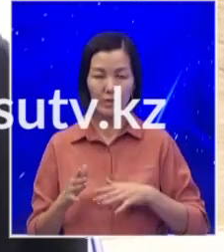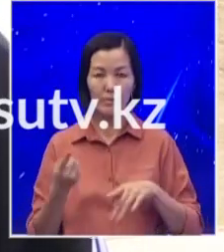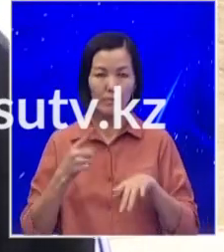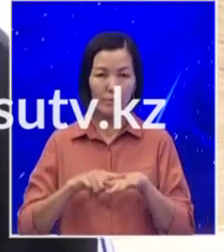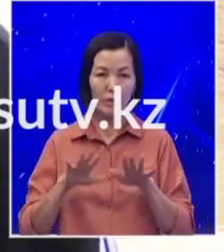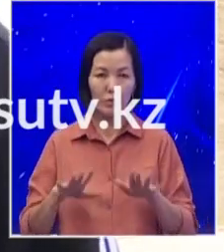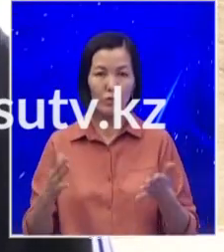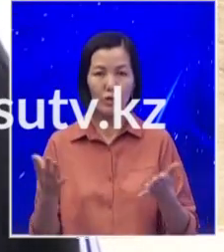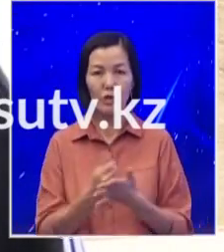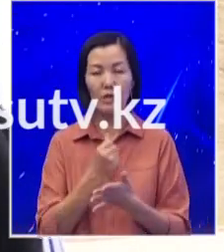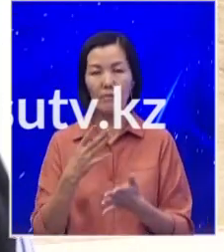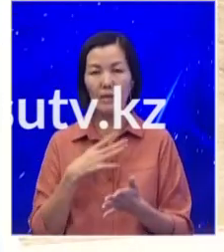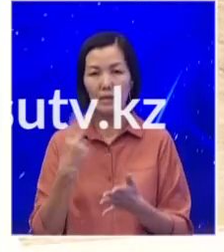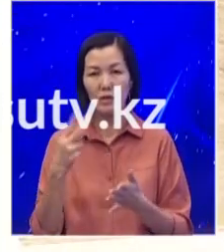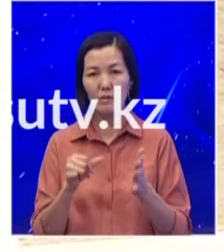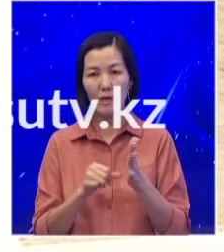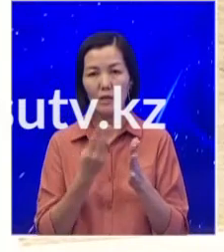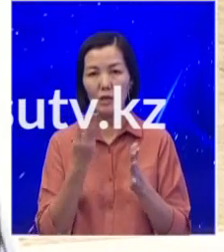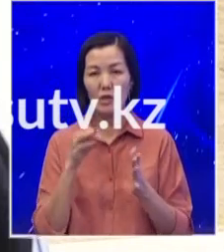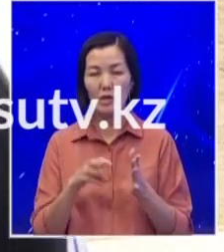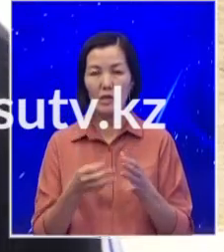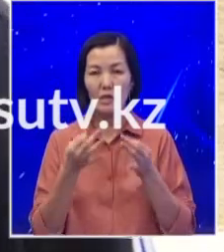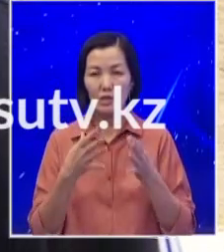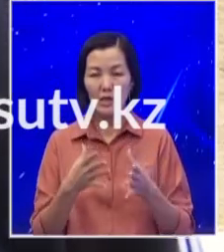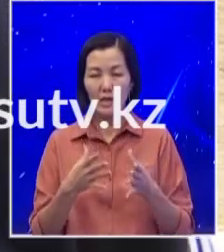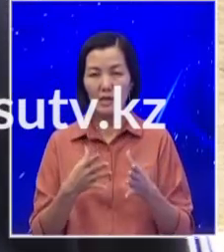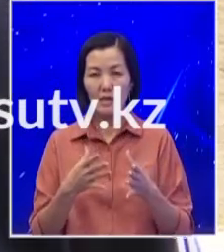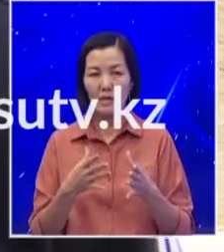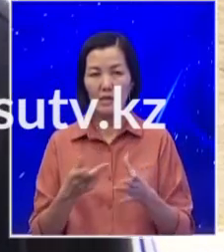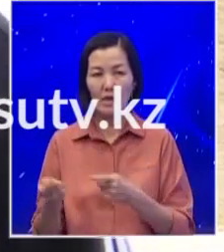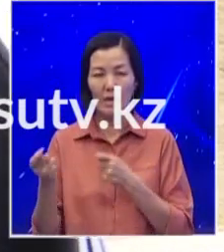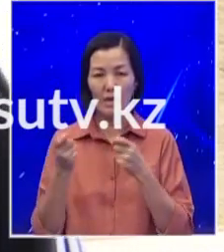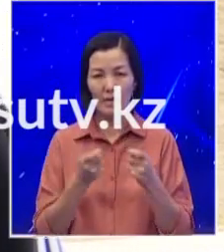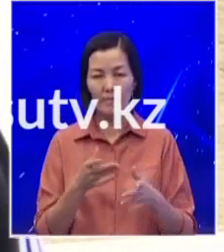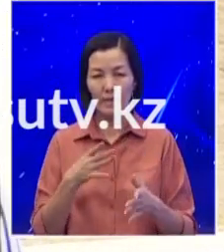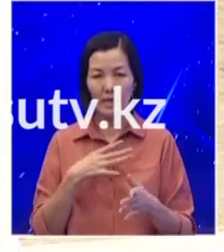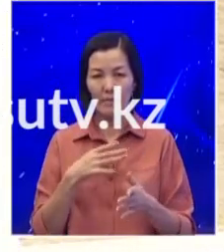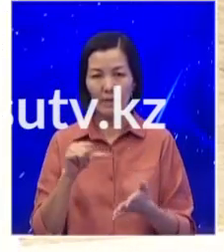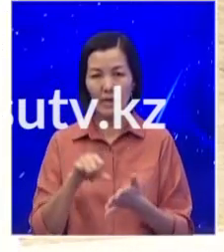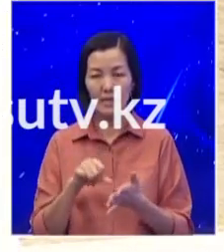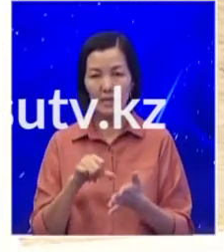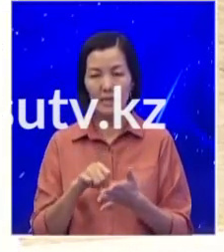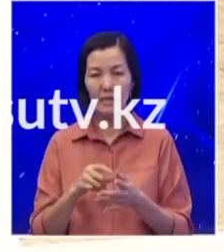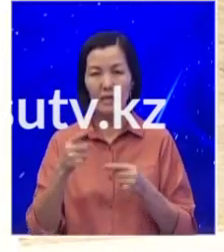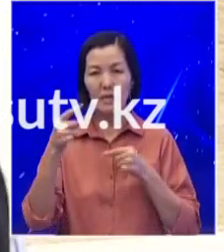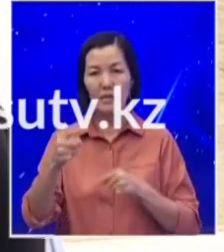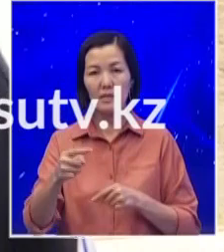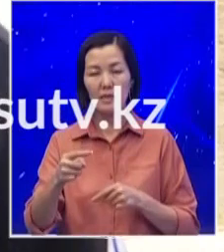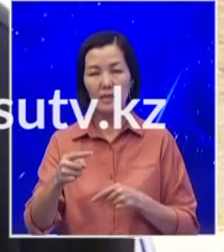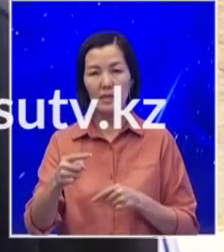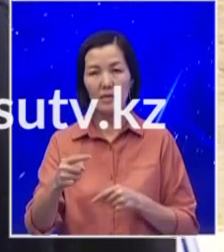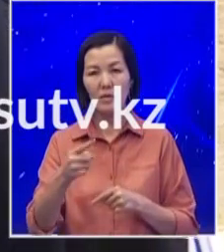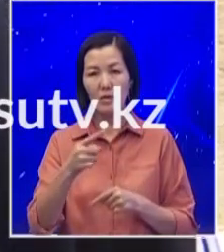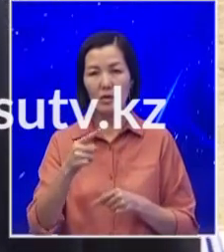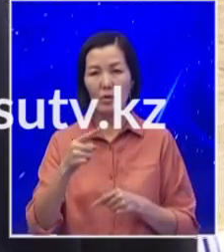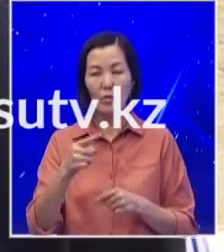жатыр. 26 шақырымыз бүгін әшейін жай жүгіртіп алайын деп алып келгенбіз негізі. Бұл да дистанция біздің дистанция емес, бірақ